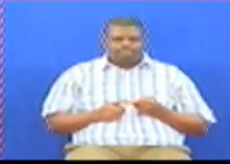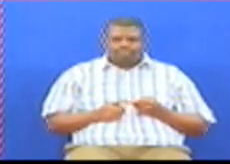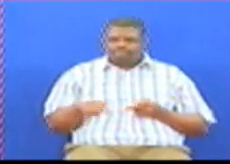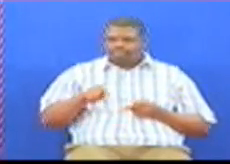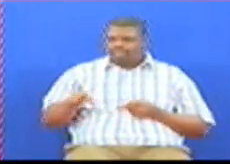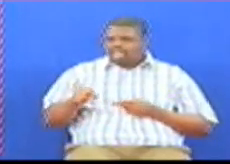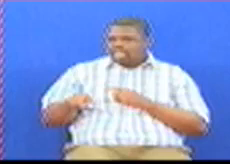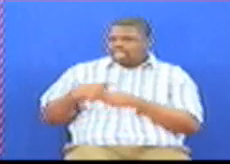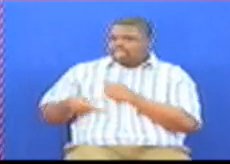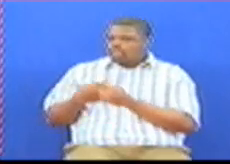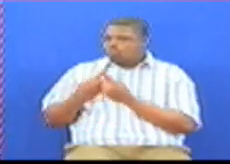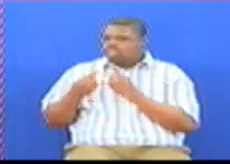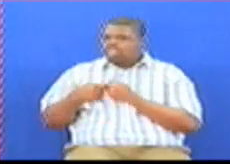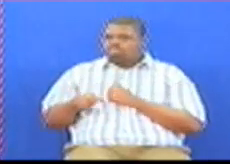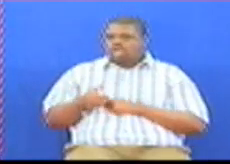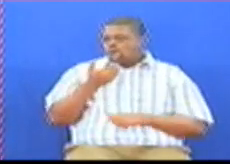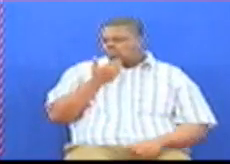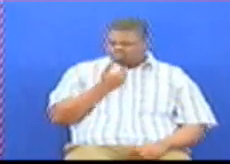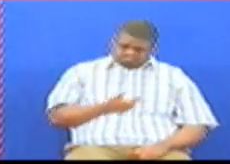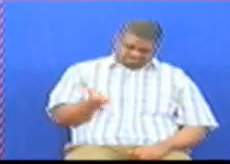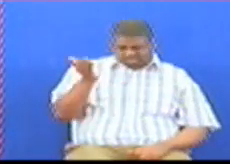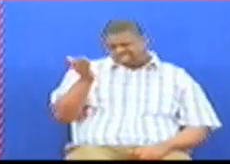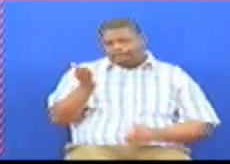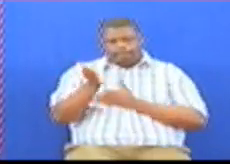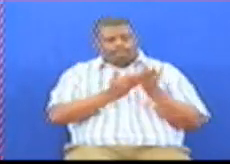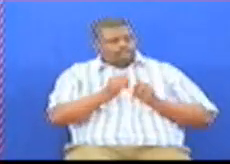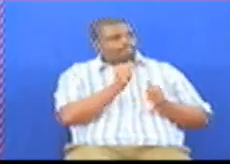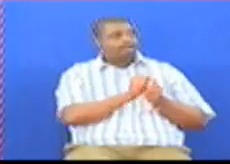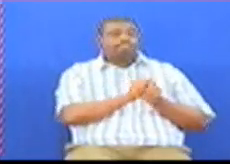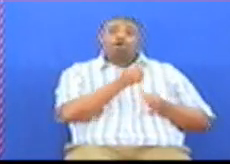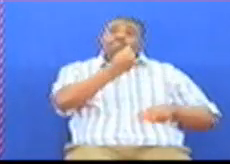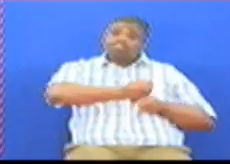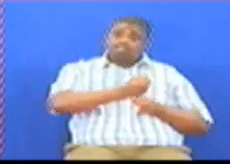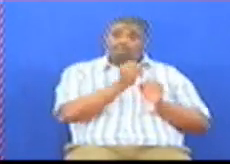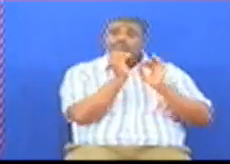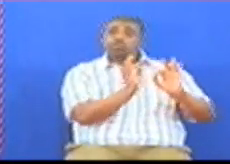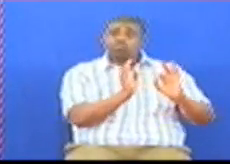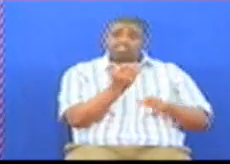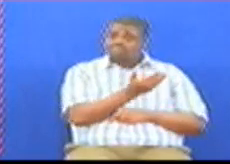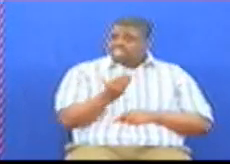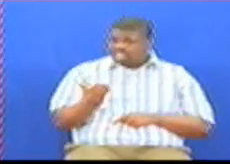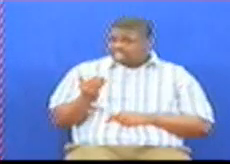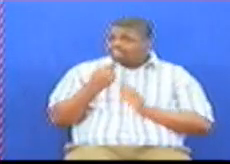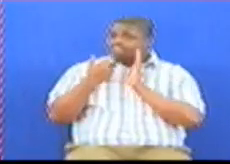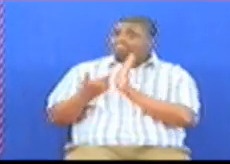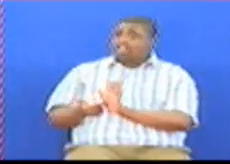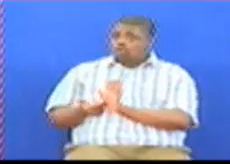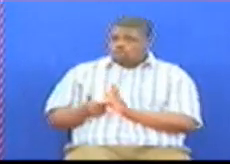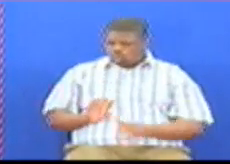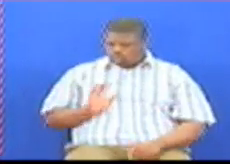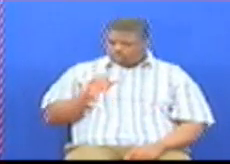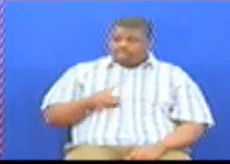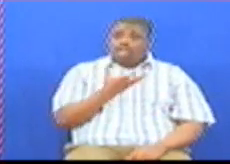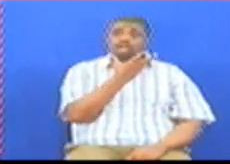wameendelea kusema wanabeza hata baadhi ya mambo ambayo yamefanyika, na wengine wakitoa mfano kwamba miaka 50